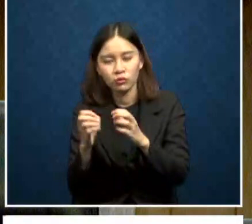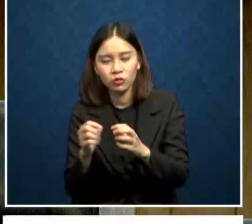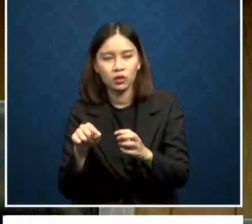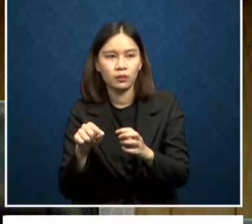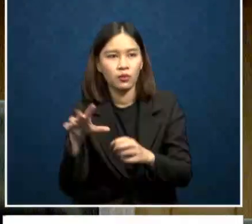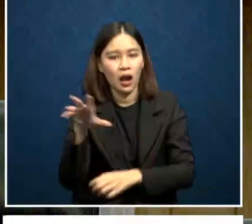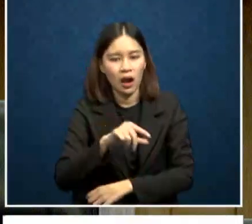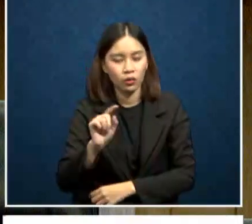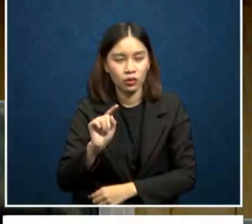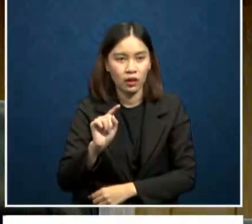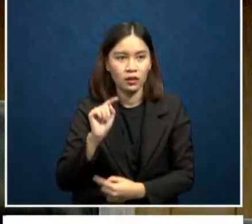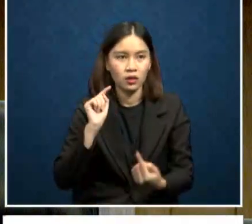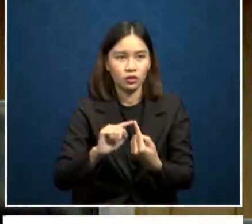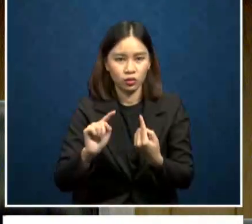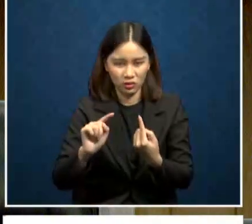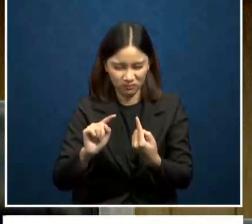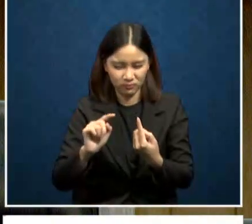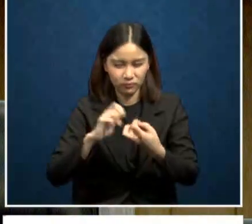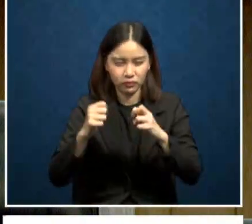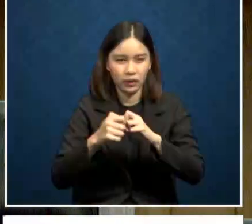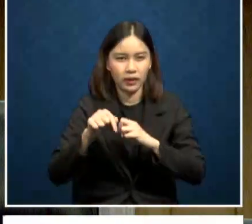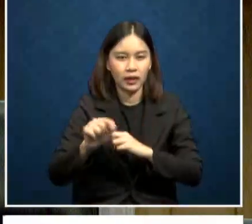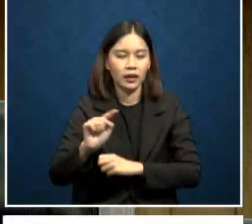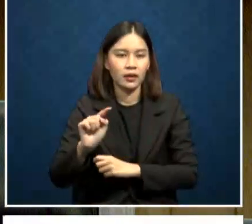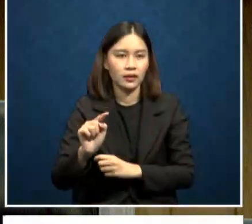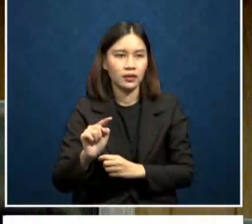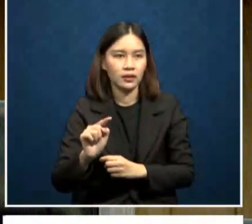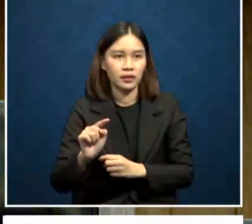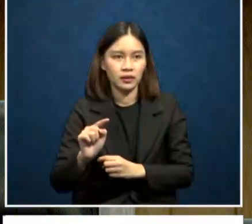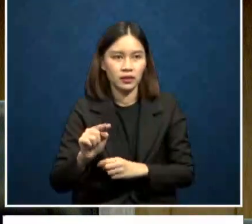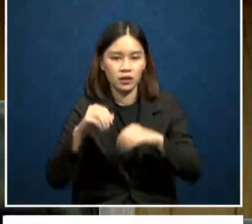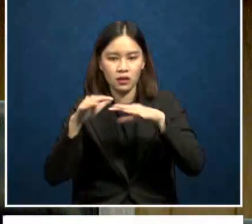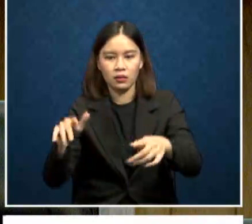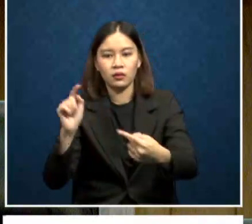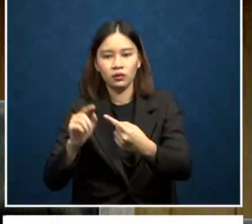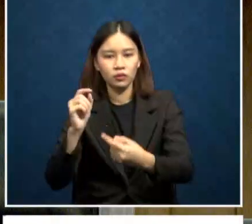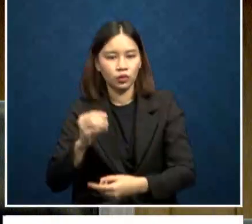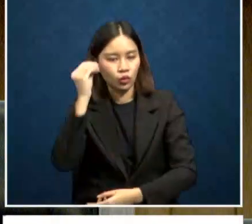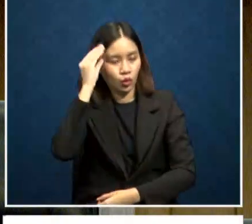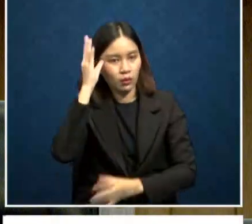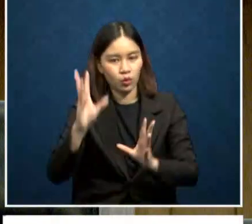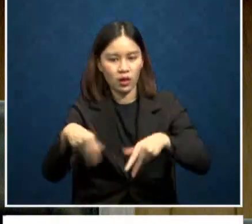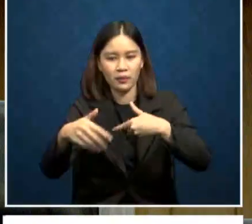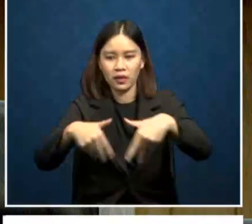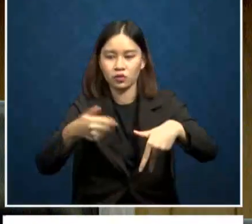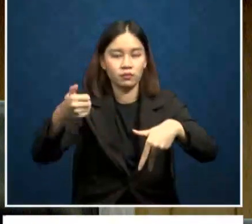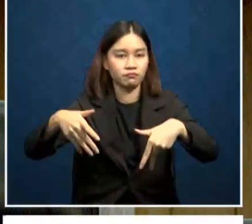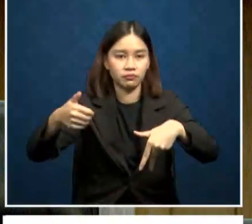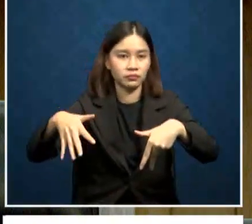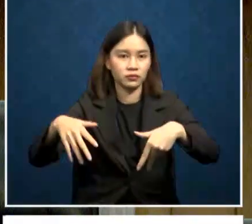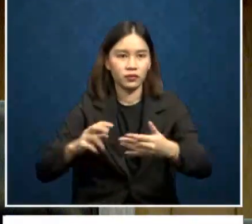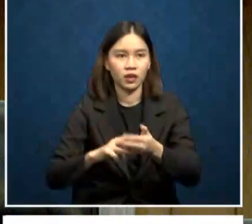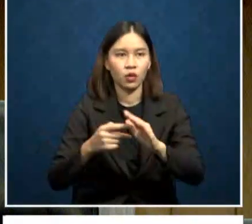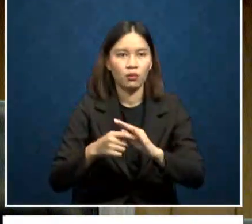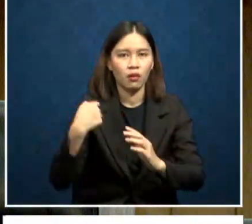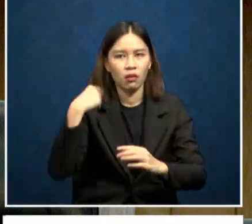เอาทั้งช่องว่างหรือรอยทับซ้อนเนี่ยลงไปกระจายลงไปสู่เป็นความรู้ให้กับประชาชนได้เลยนะครับกลายเป็น